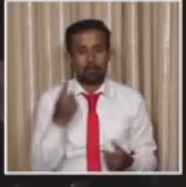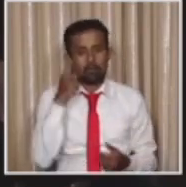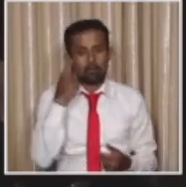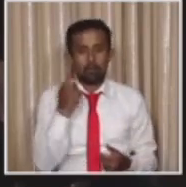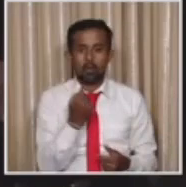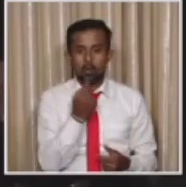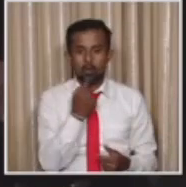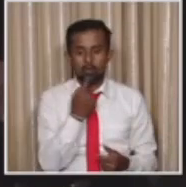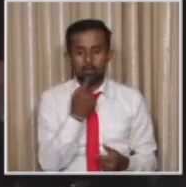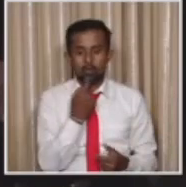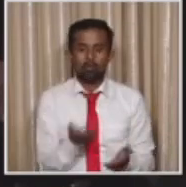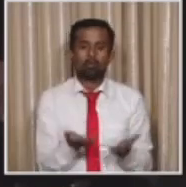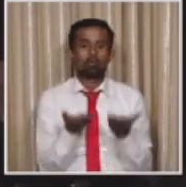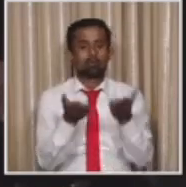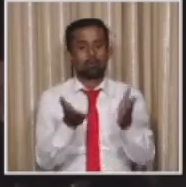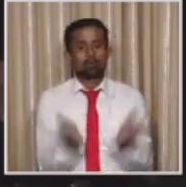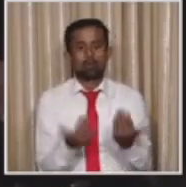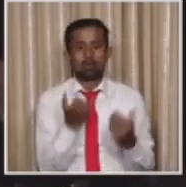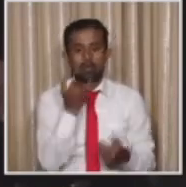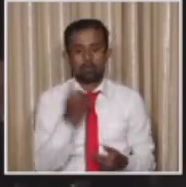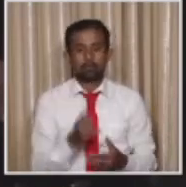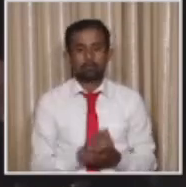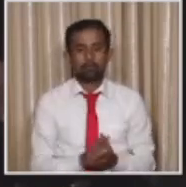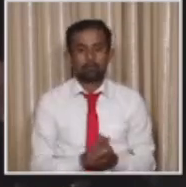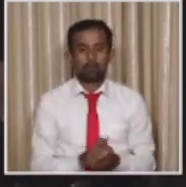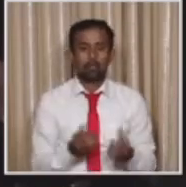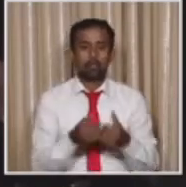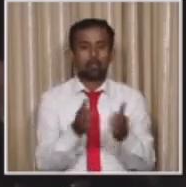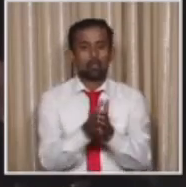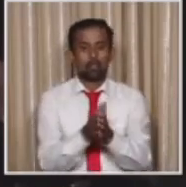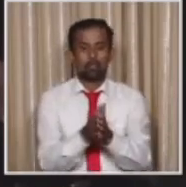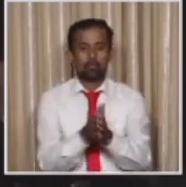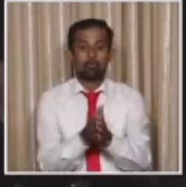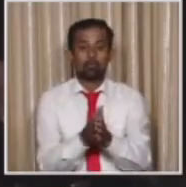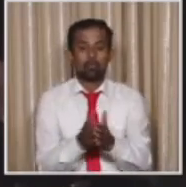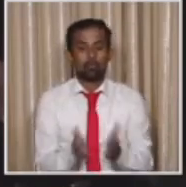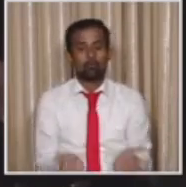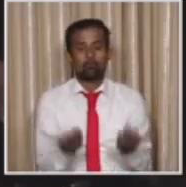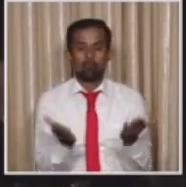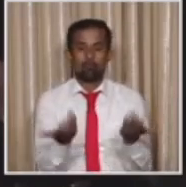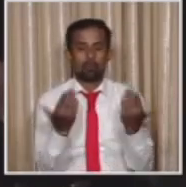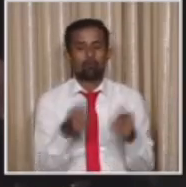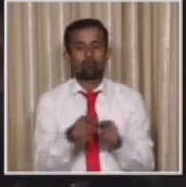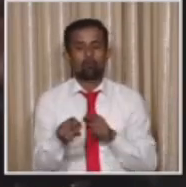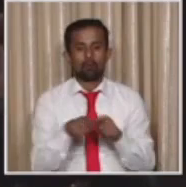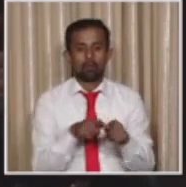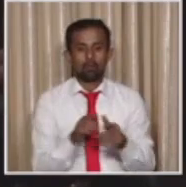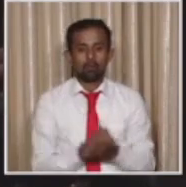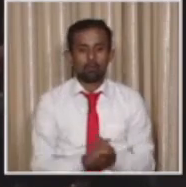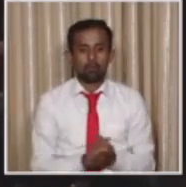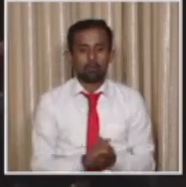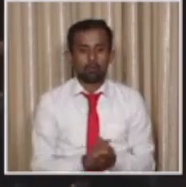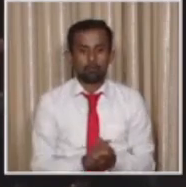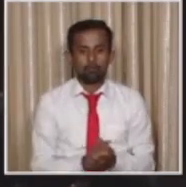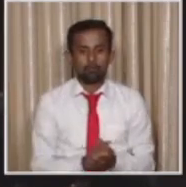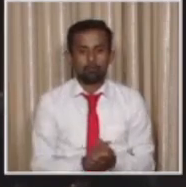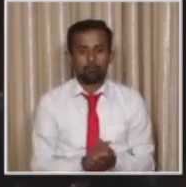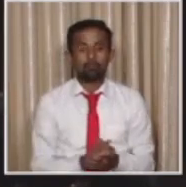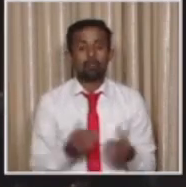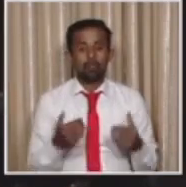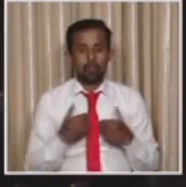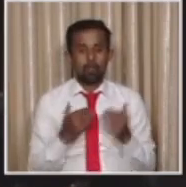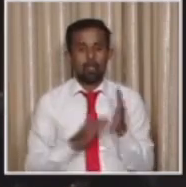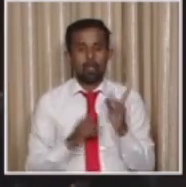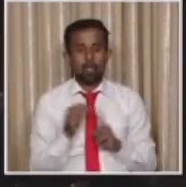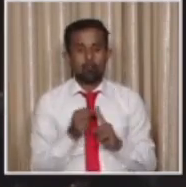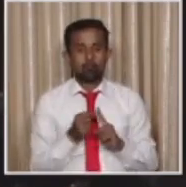ඕව වැඩේ ඔයා කරන්න කියලා කිව්වම වැඩේ ලේසි. ඒක නිසා ඔබතුමා එකට කරගහලා දැන් වැඩේ කරගෙන යනවා. හැබැයි ඕක නෙමෙයි. අපේ